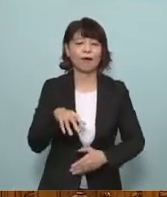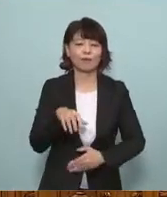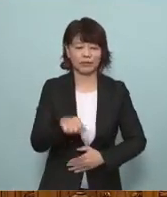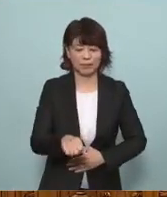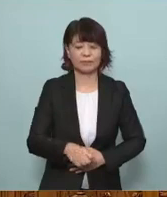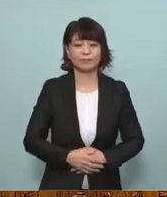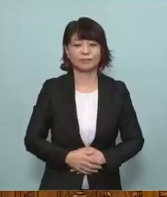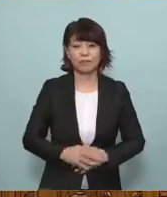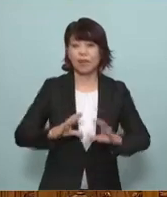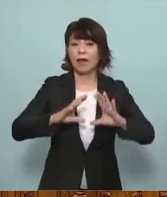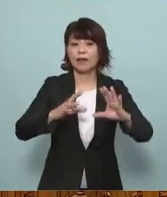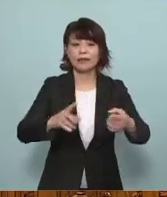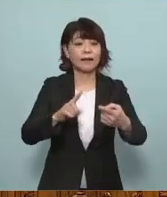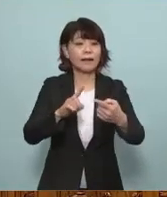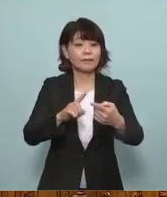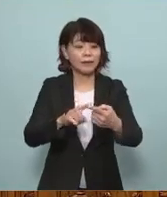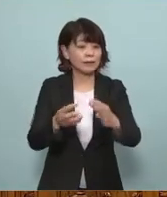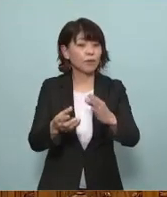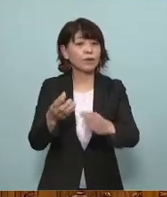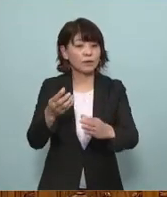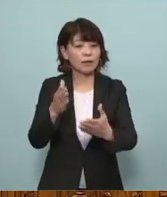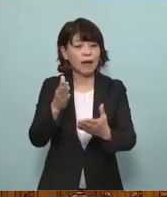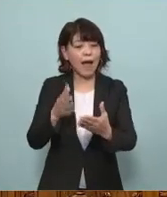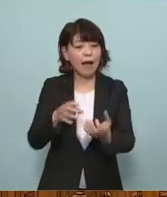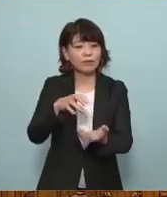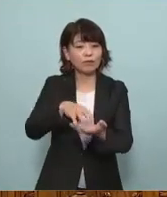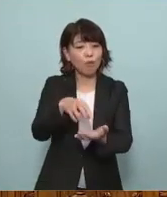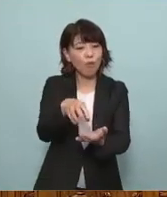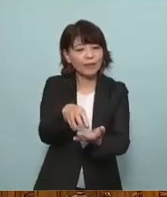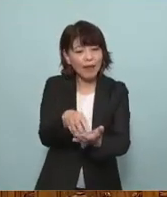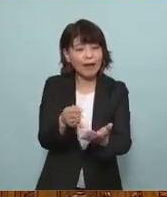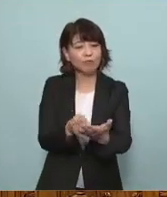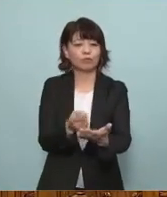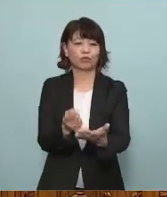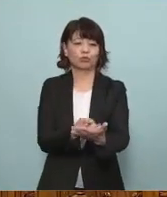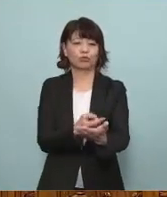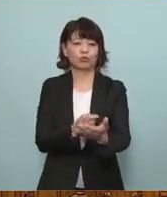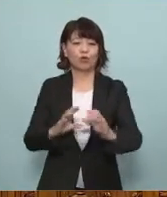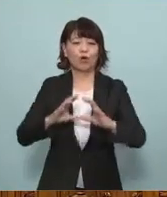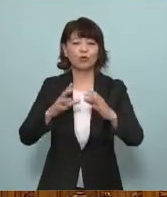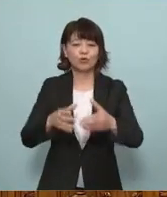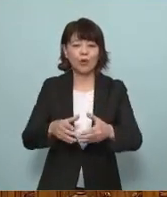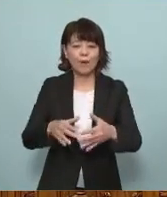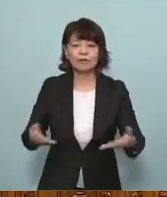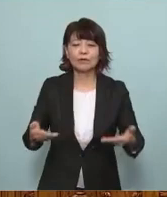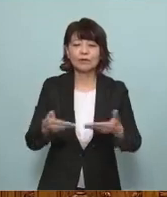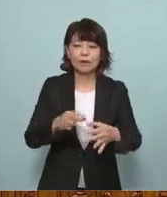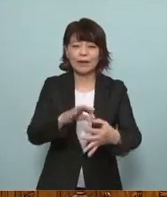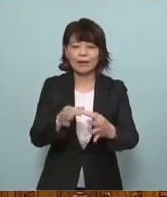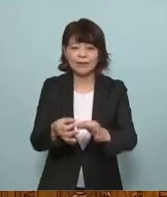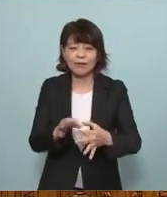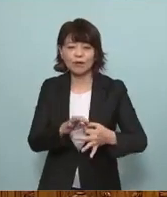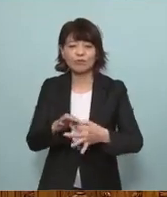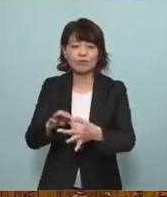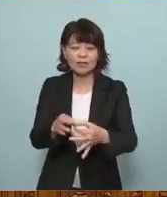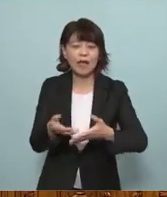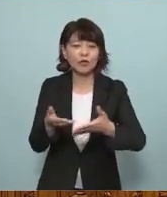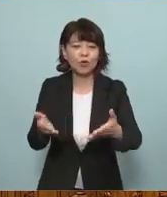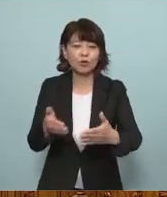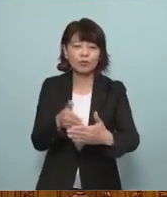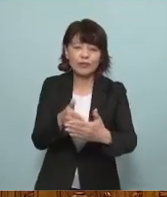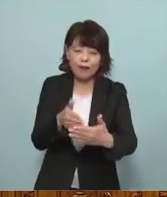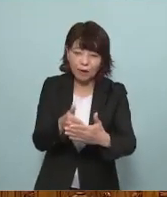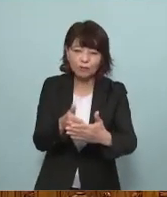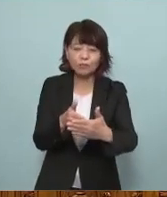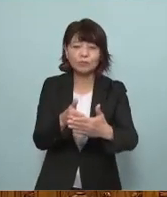また、世界的に生じている半導体不足等のグローバルサプライチェーンを通じた供給制約、原油など